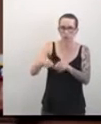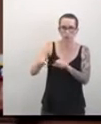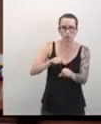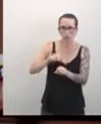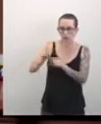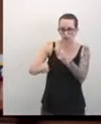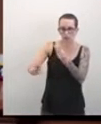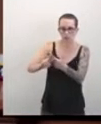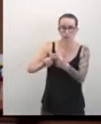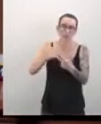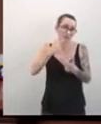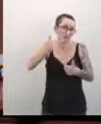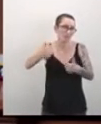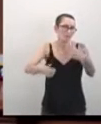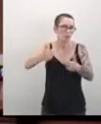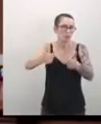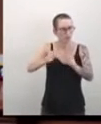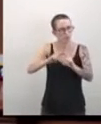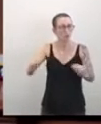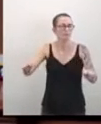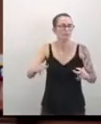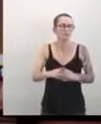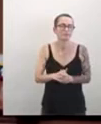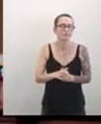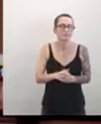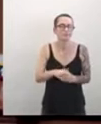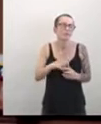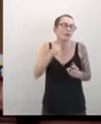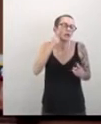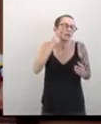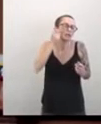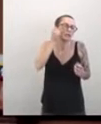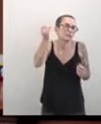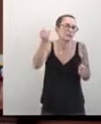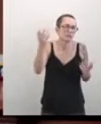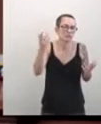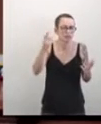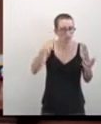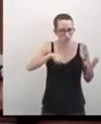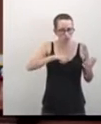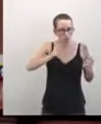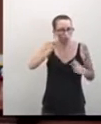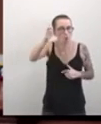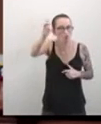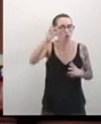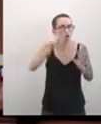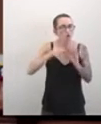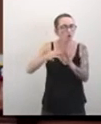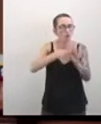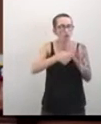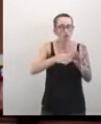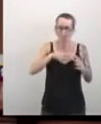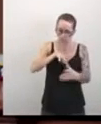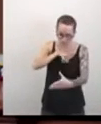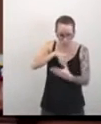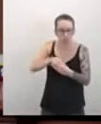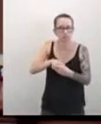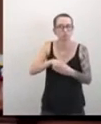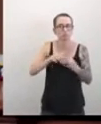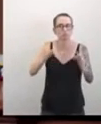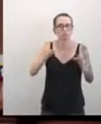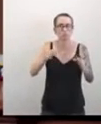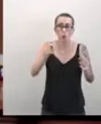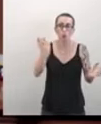en concurrence vertueuse. L'idée, globalement, c'est d'être cohérent. Notre collectivité prend sa part. Dans le cadre